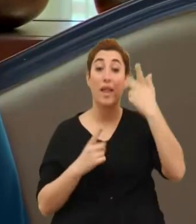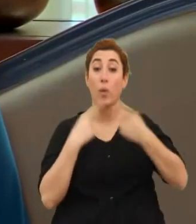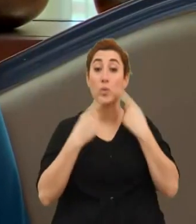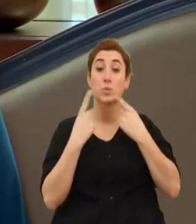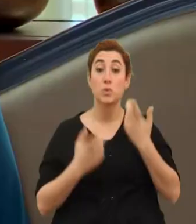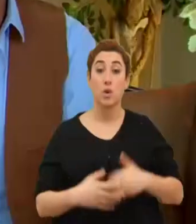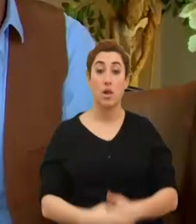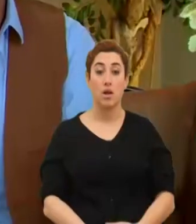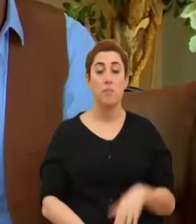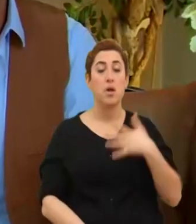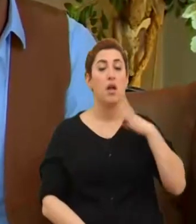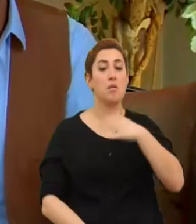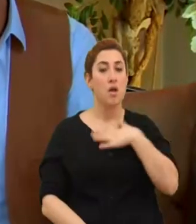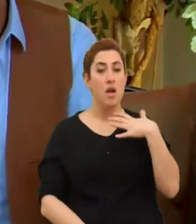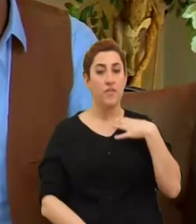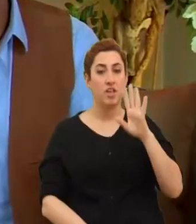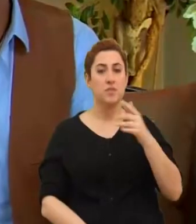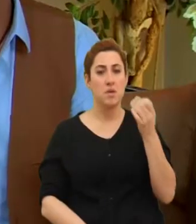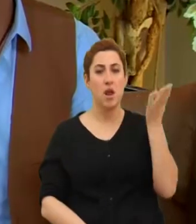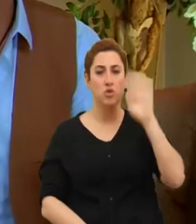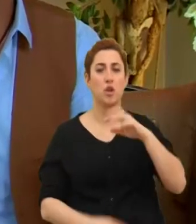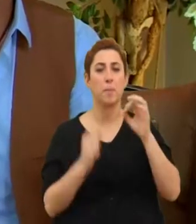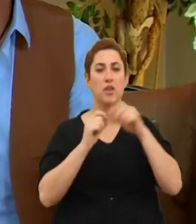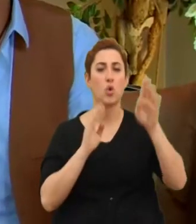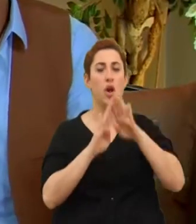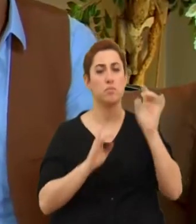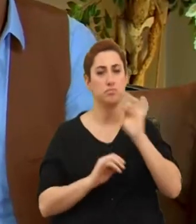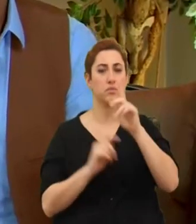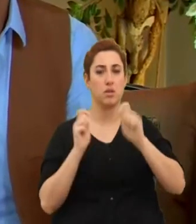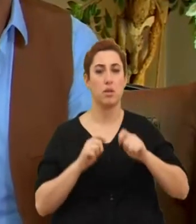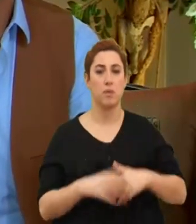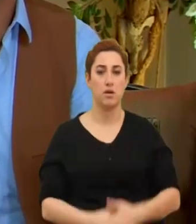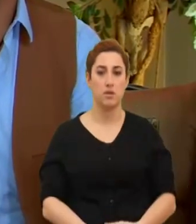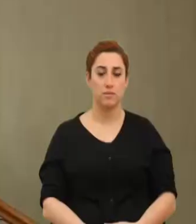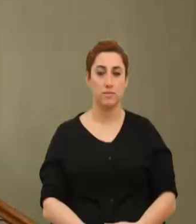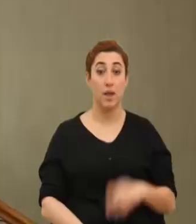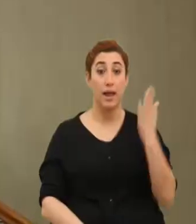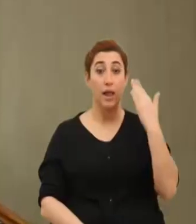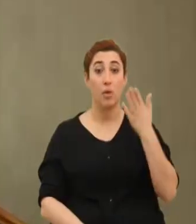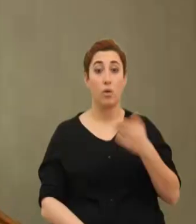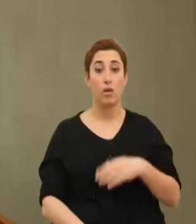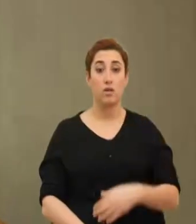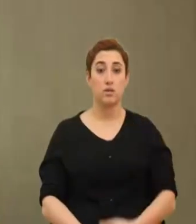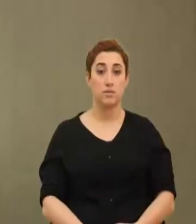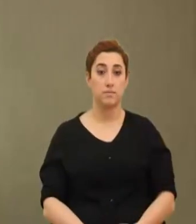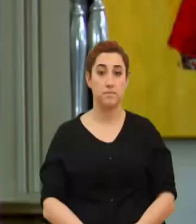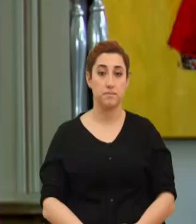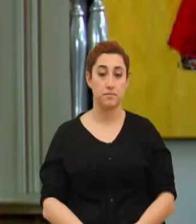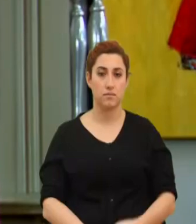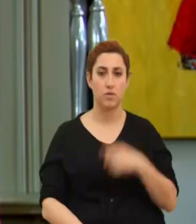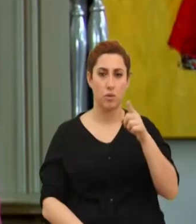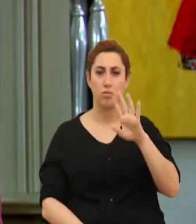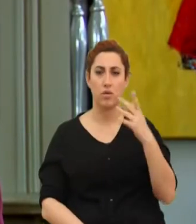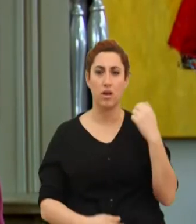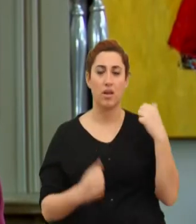ne konuşuyorlar? Merak etme anneciğim, birazdan biricik onu kapı dışarı eder. Aha geliyorlar. Oy,